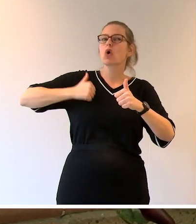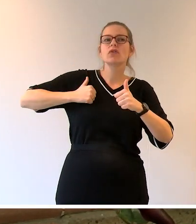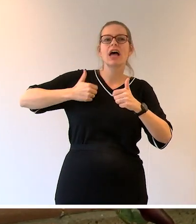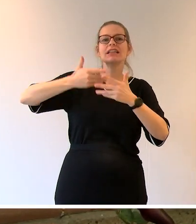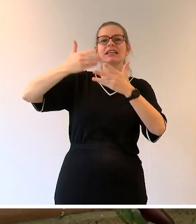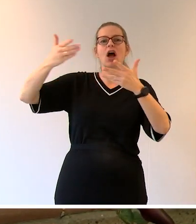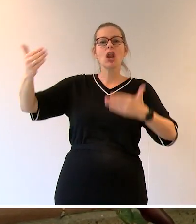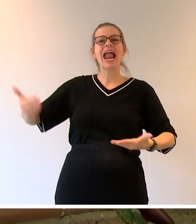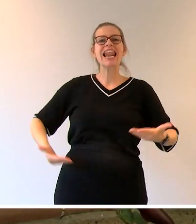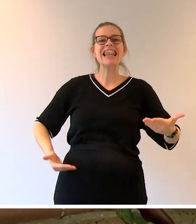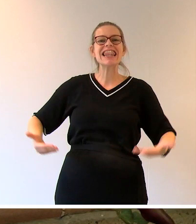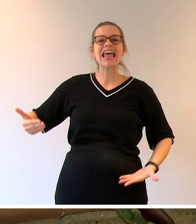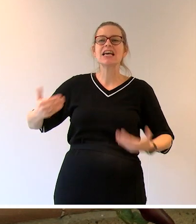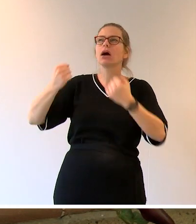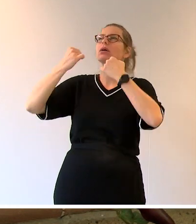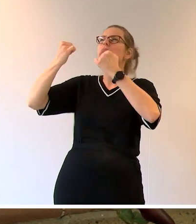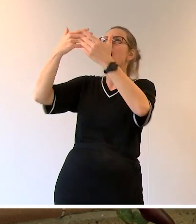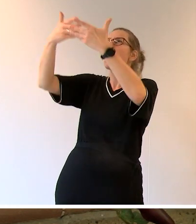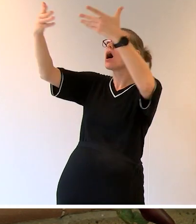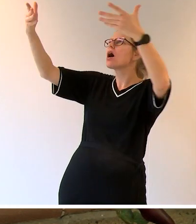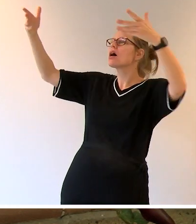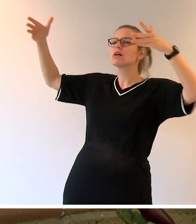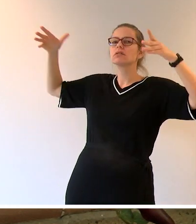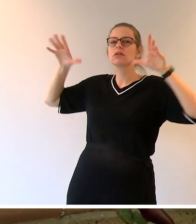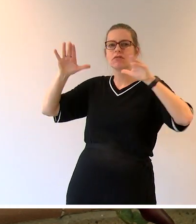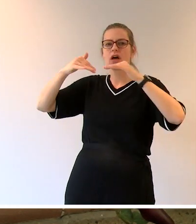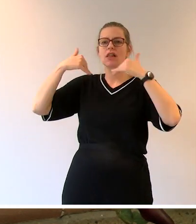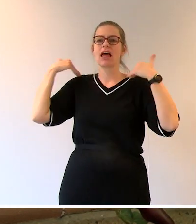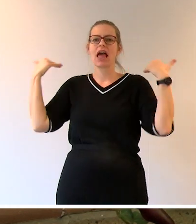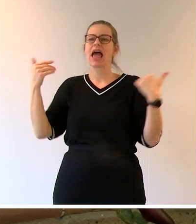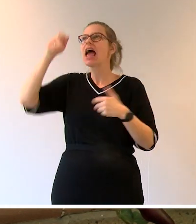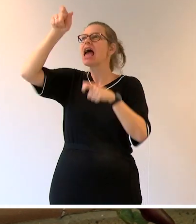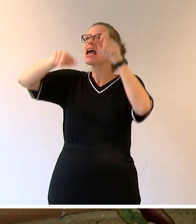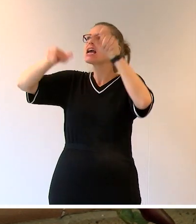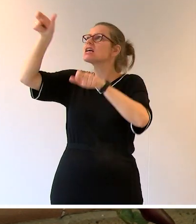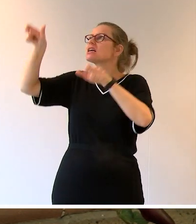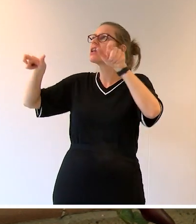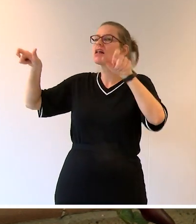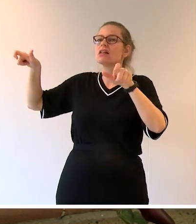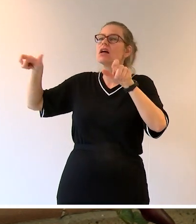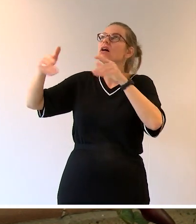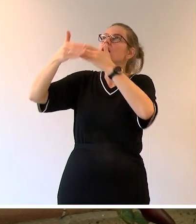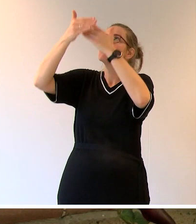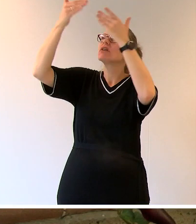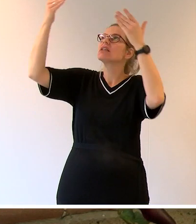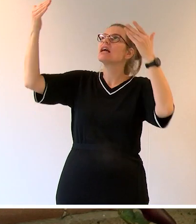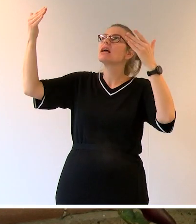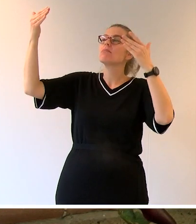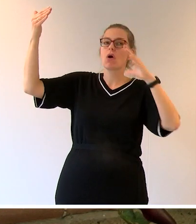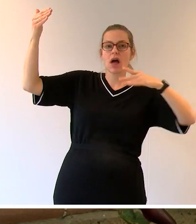gezegd, het is een legermacht. Het is een legermacht waarbij de engelen vanuit de hemel en de